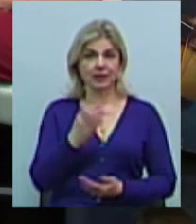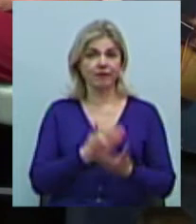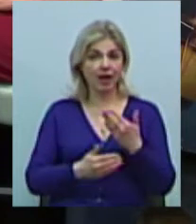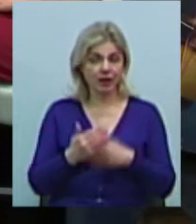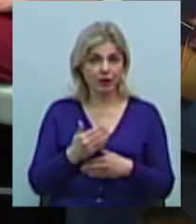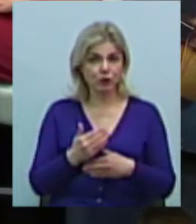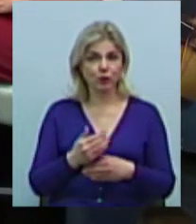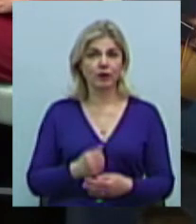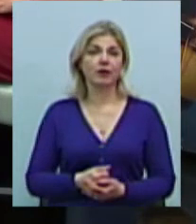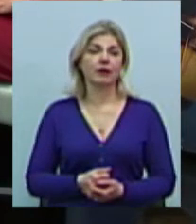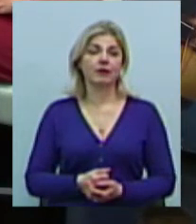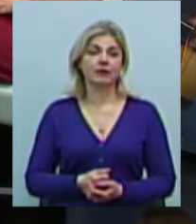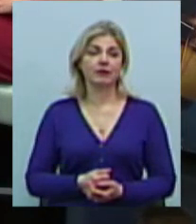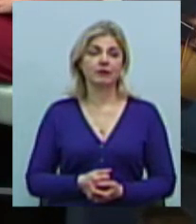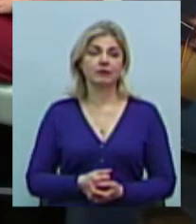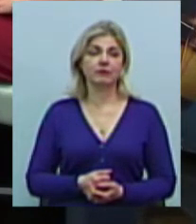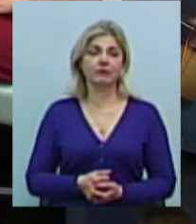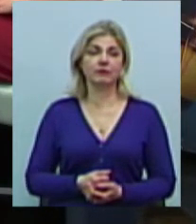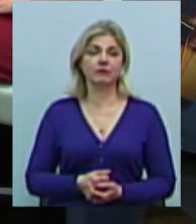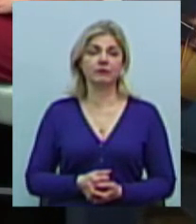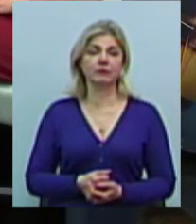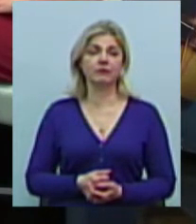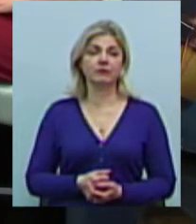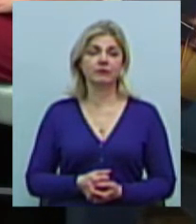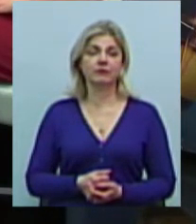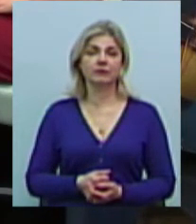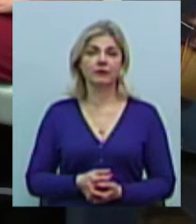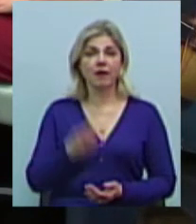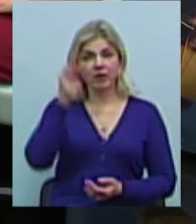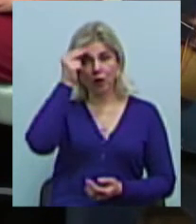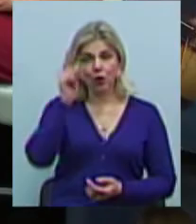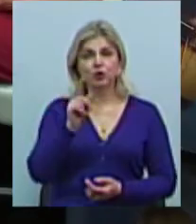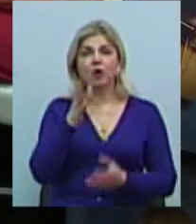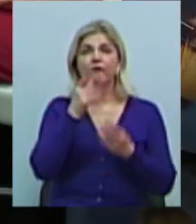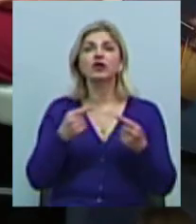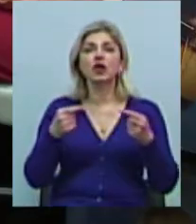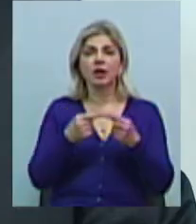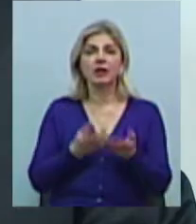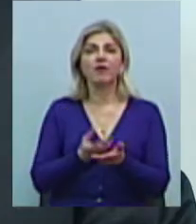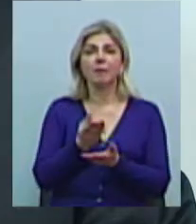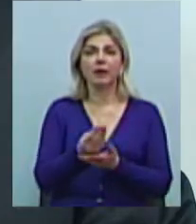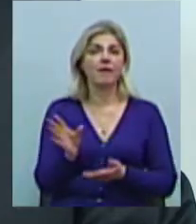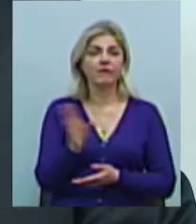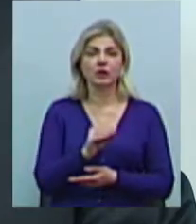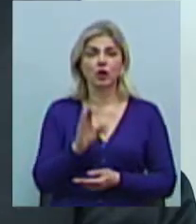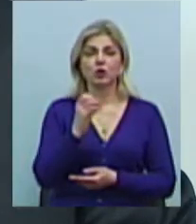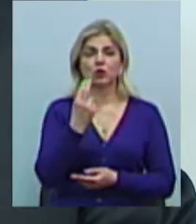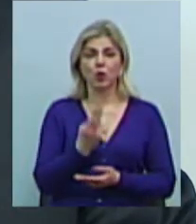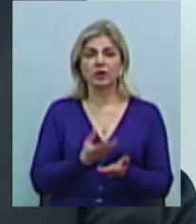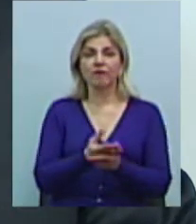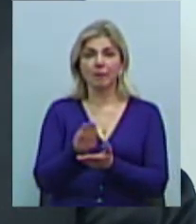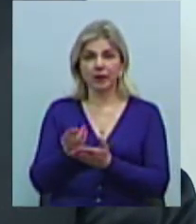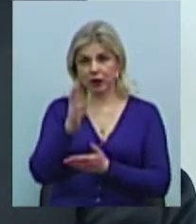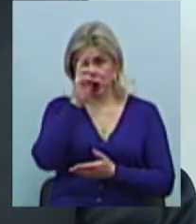не враховуючи те, що ми вчасно виплачуємо всі соціальні виплати державні.